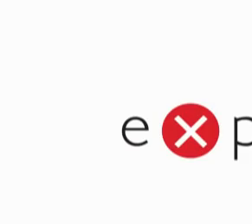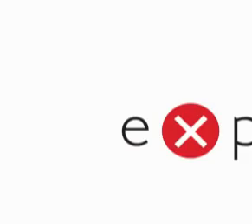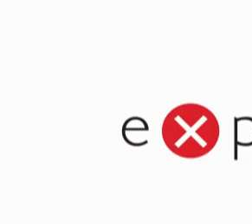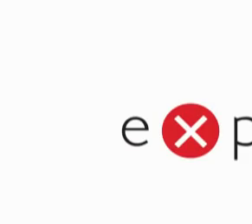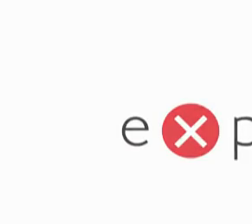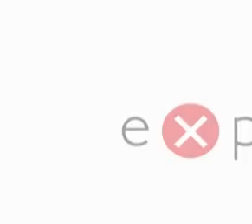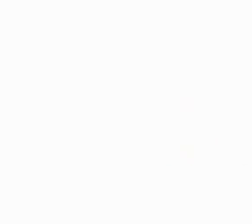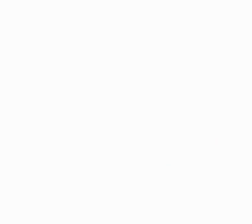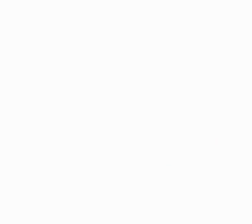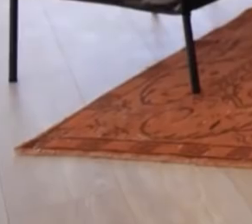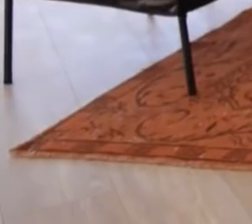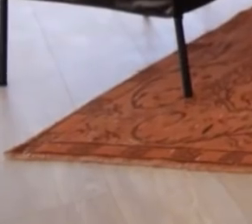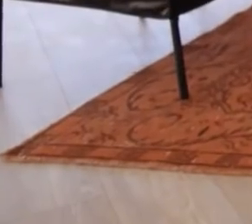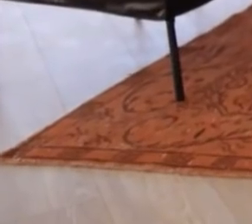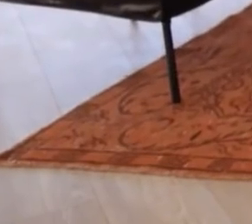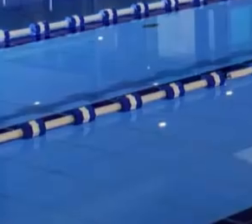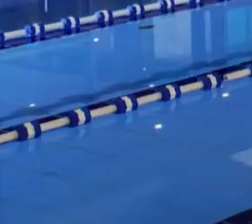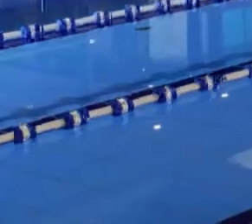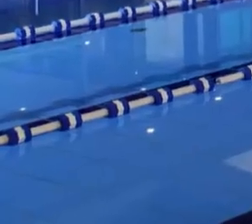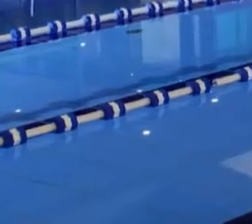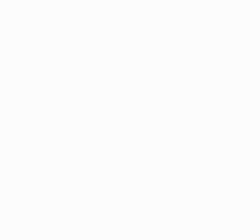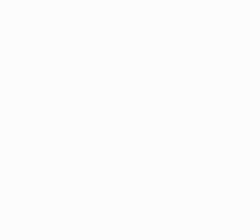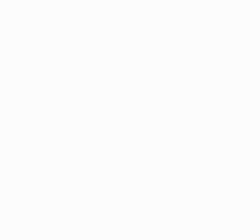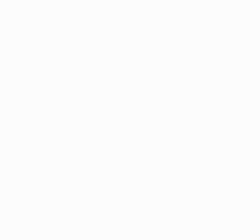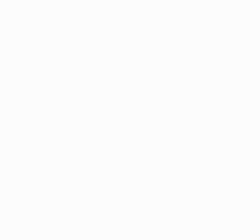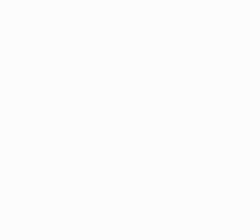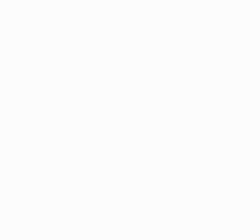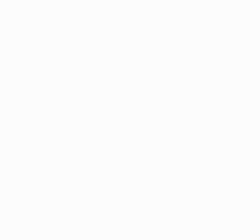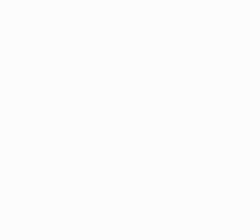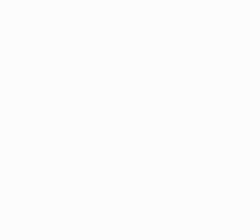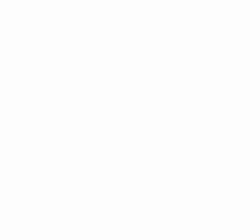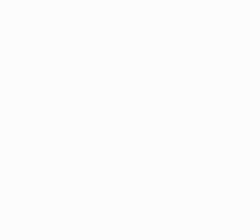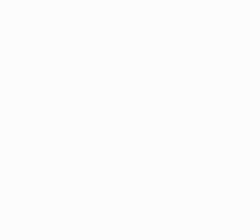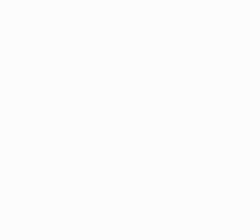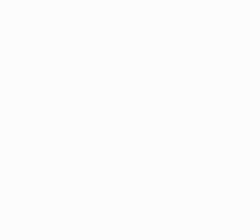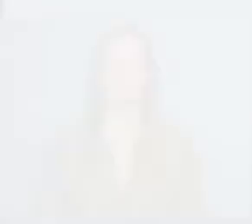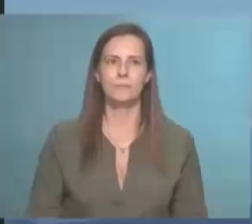פתוח. בתים פתוחים במגדלי הים התיכון. מגדלי הים התיכון. מעניין לחיות פה.